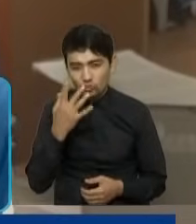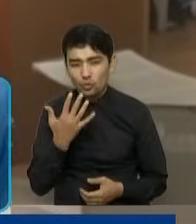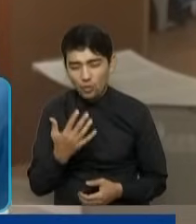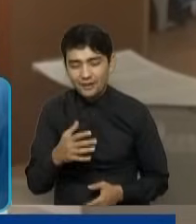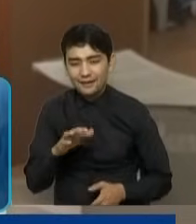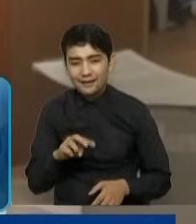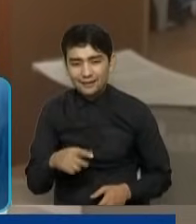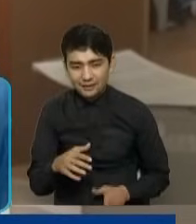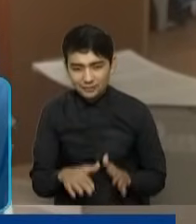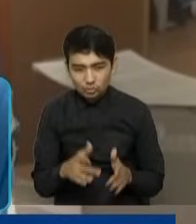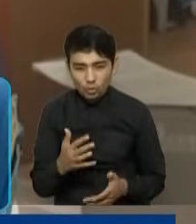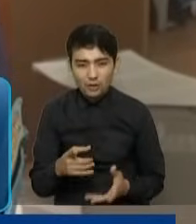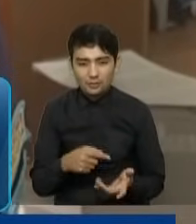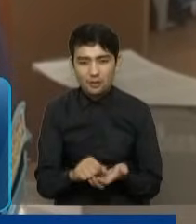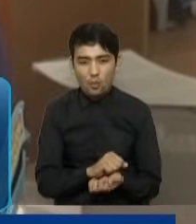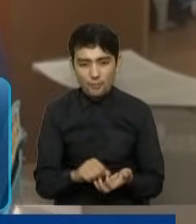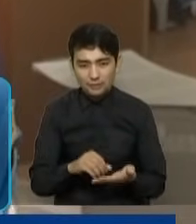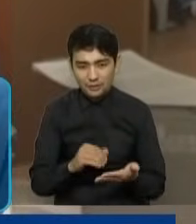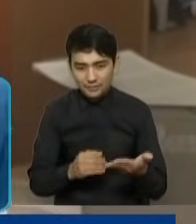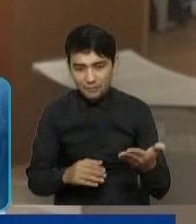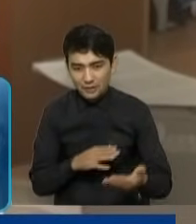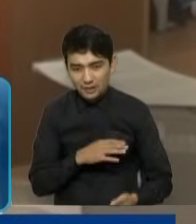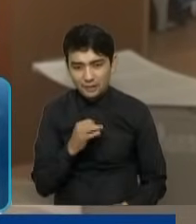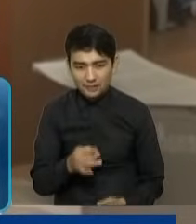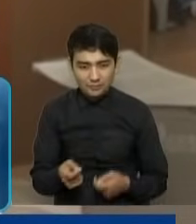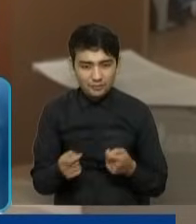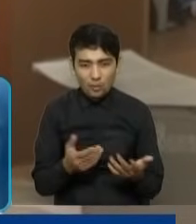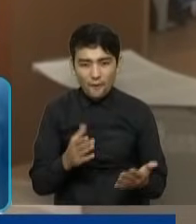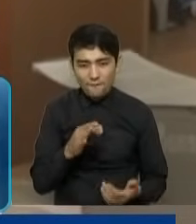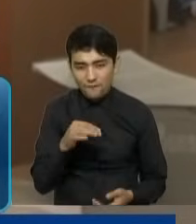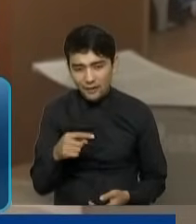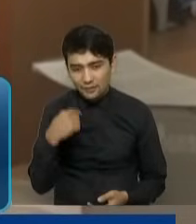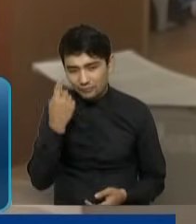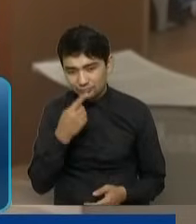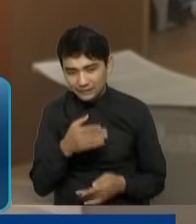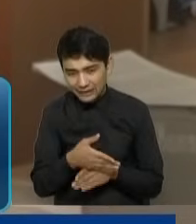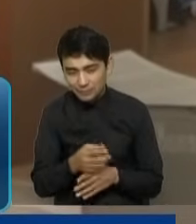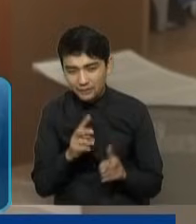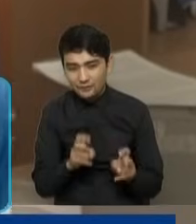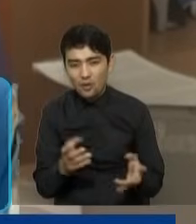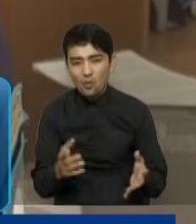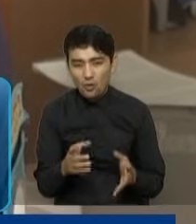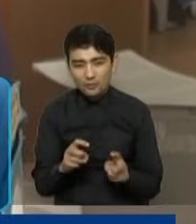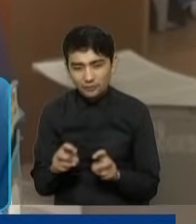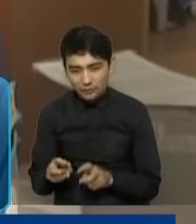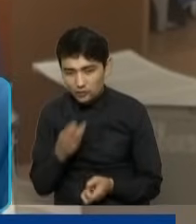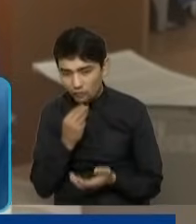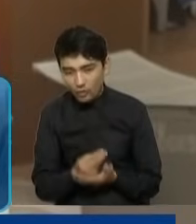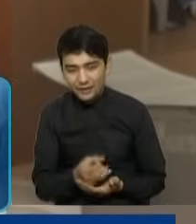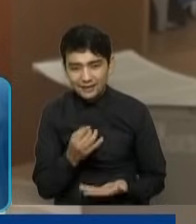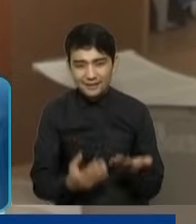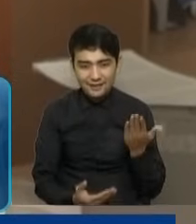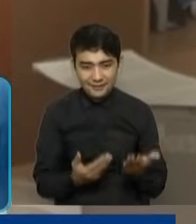рыб, под видового состава рыбы. Это все взвешивается, актируется. Если